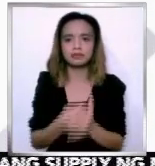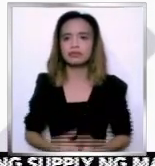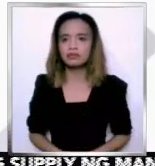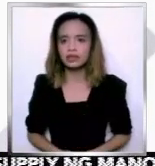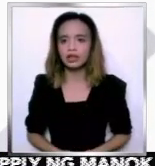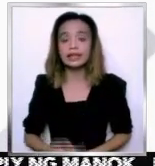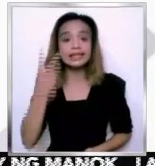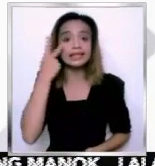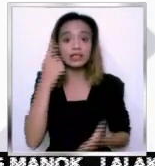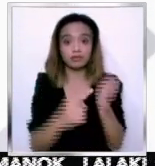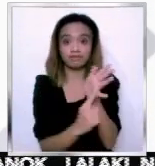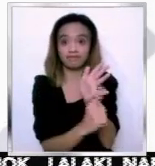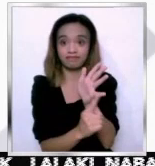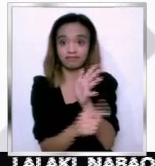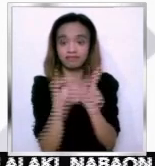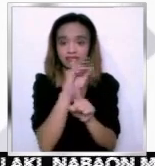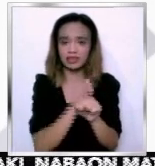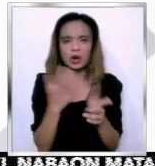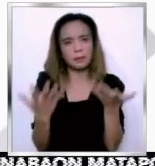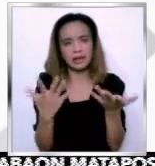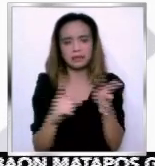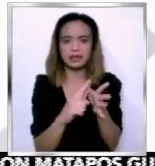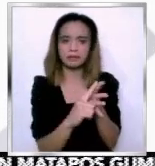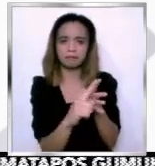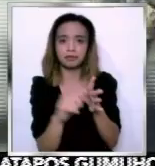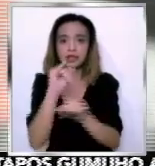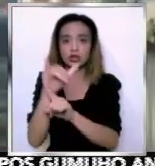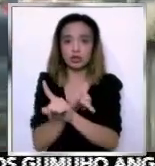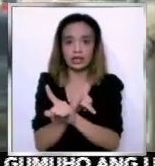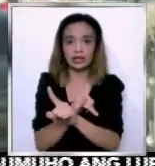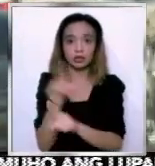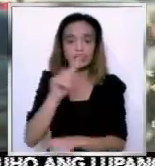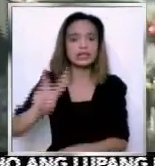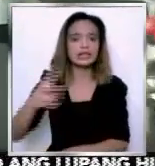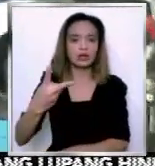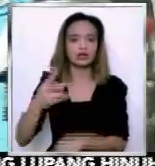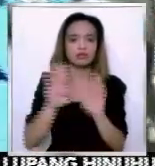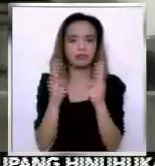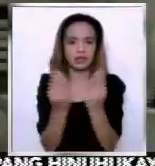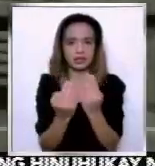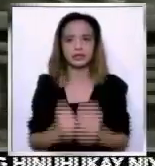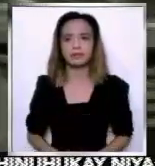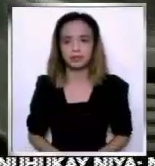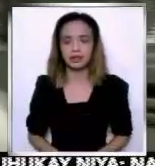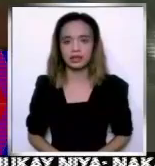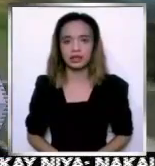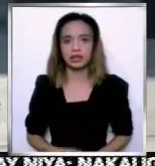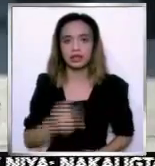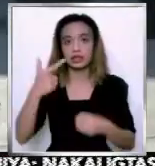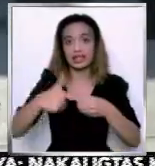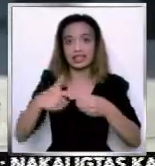of June or early July po, no, to implement the second tranche. Kasabay ng pagmahal ng petrolyo ang panawagan ng